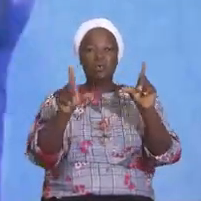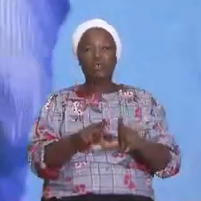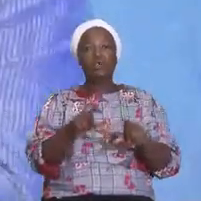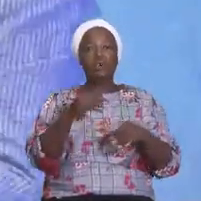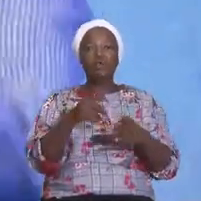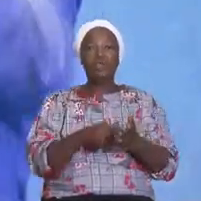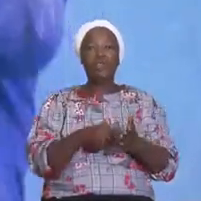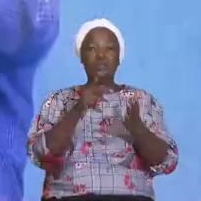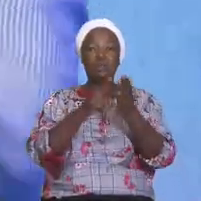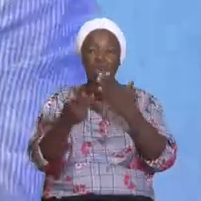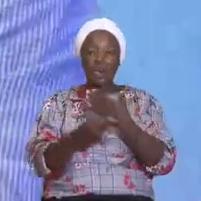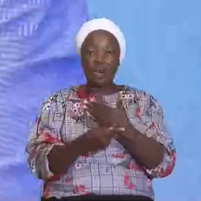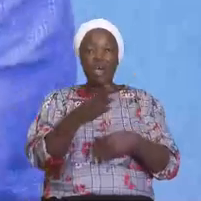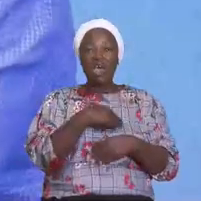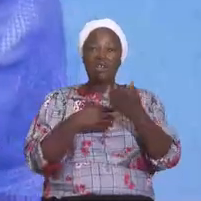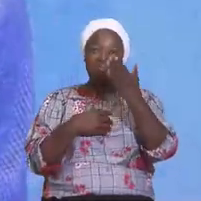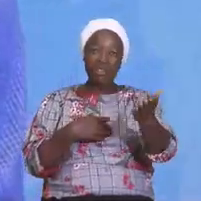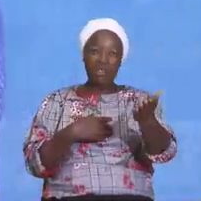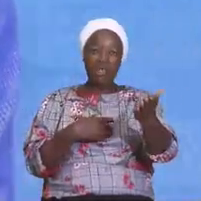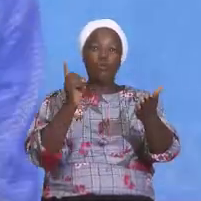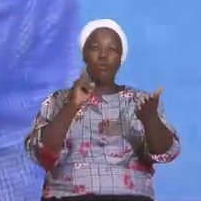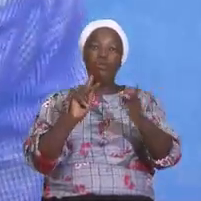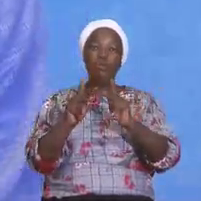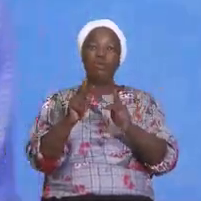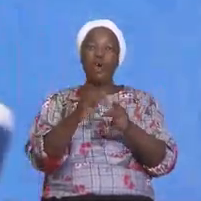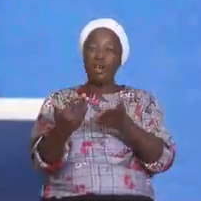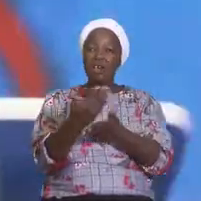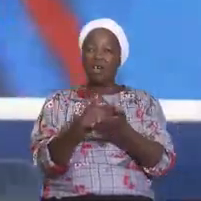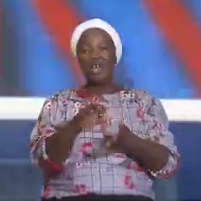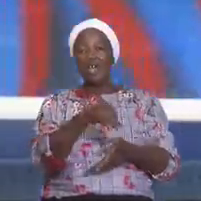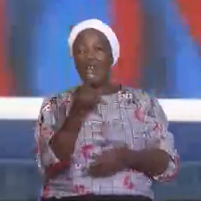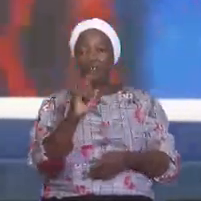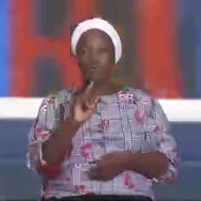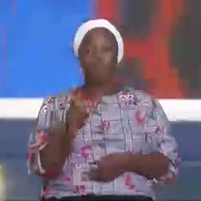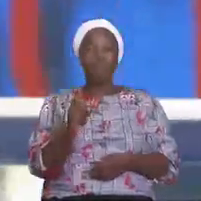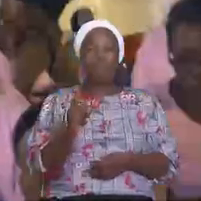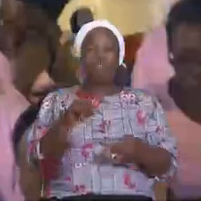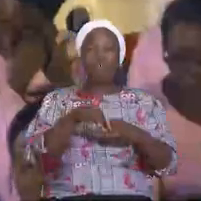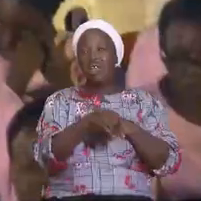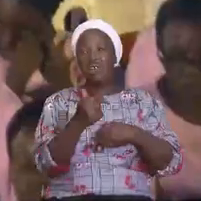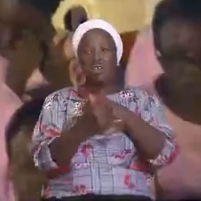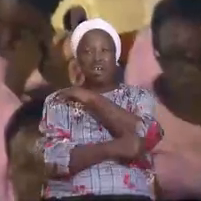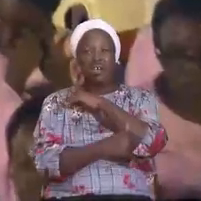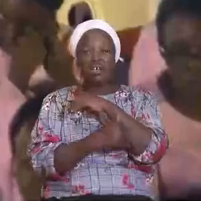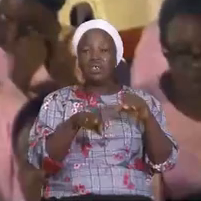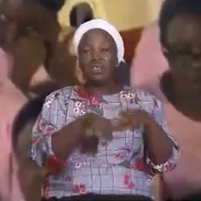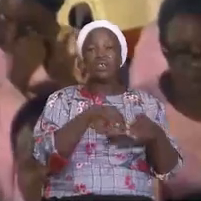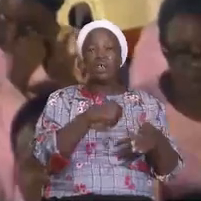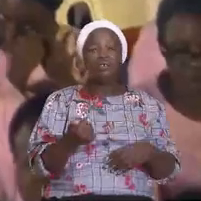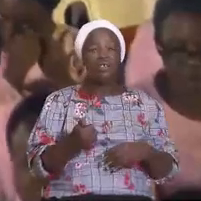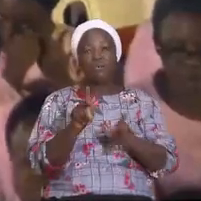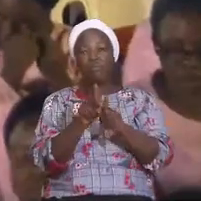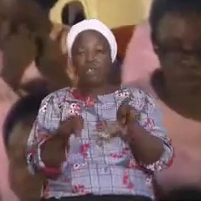nom, là je suis au milieu d'eux. Ici, dans le lieu de la croisade, là-bas où les gens